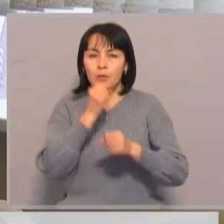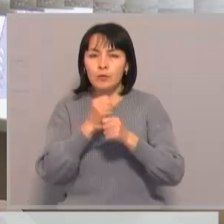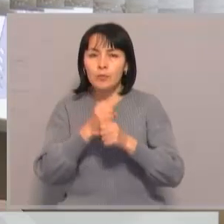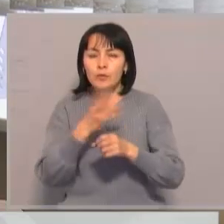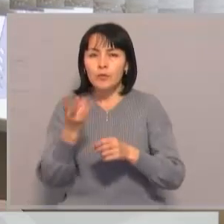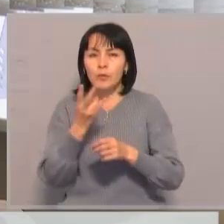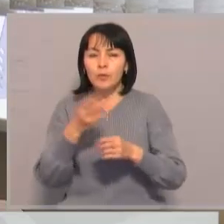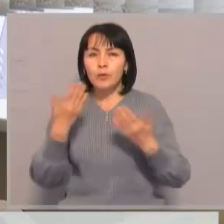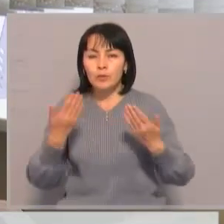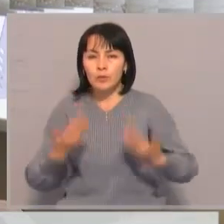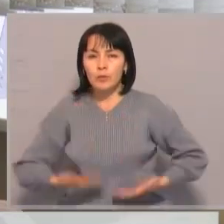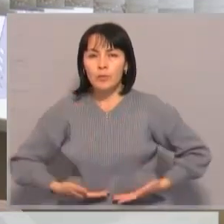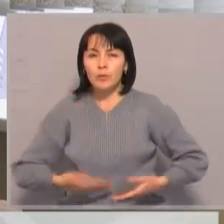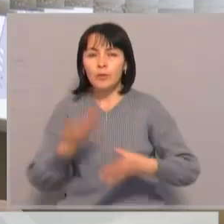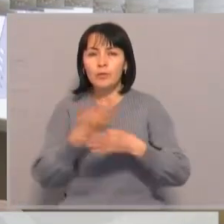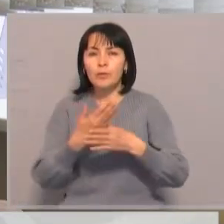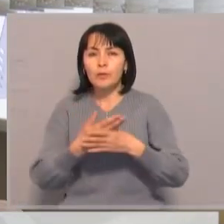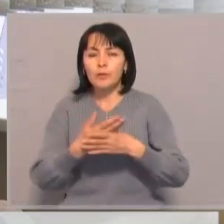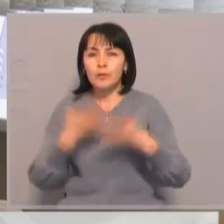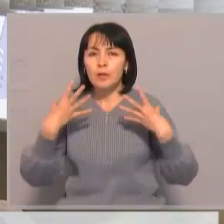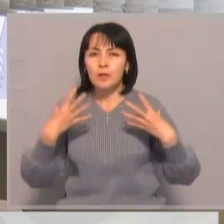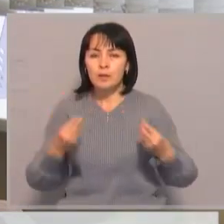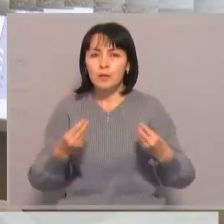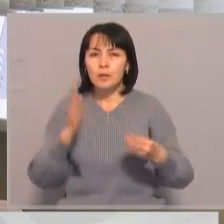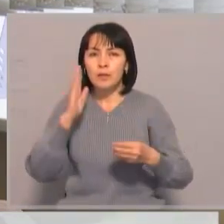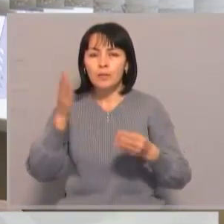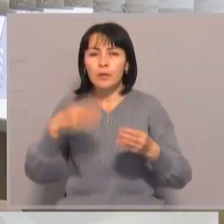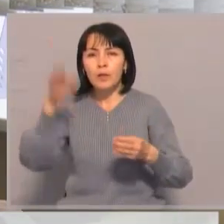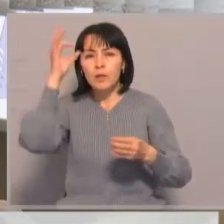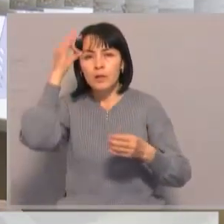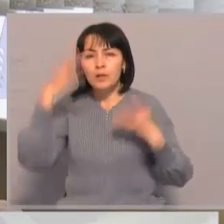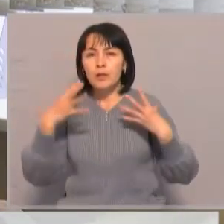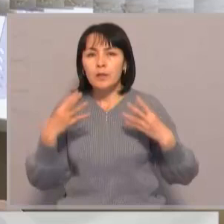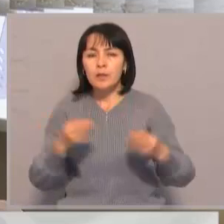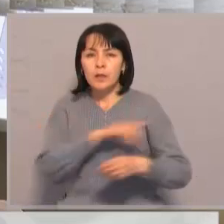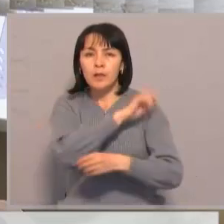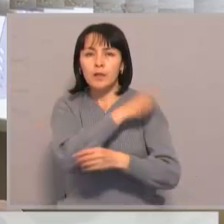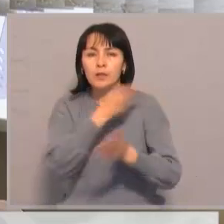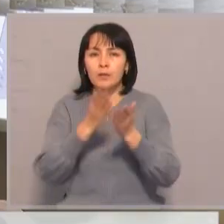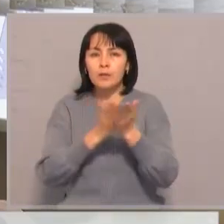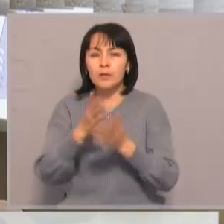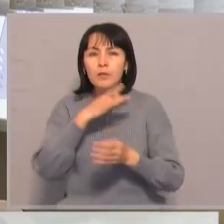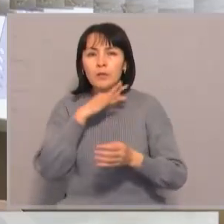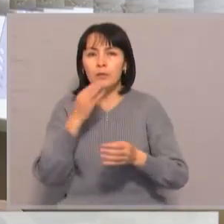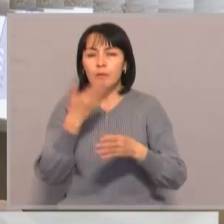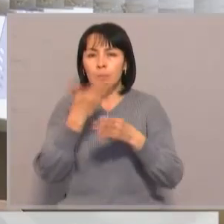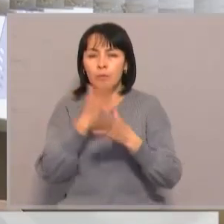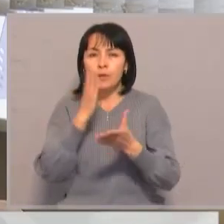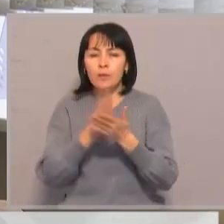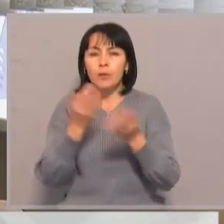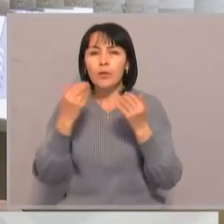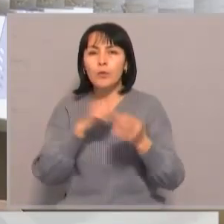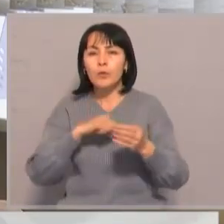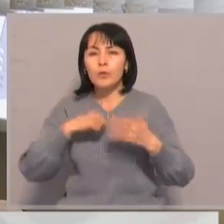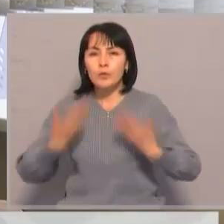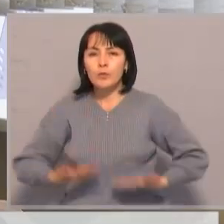қоғамға өз үлесін қоса алатындай әл-ауқат жағдайы болып табылады. Жалпы психикалық денсаулықты нығайтуға бағытталған бірнеше кеңестер бар. Ол